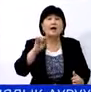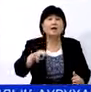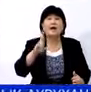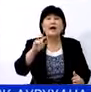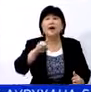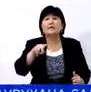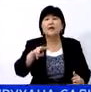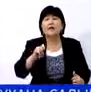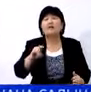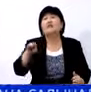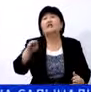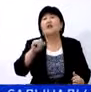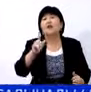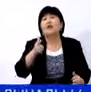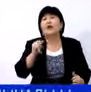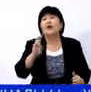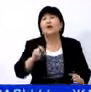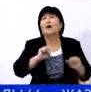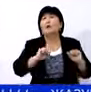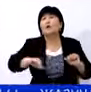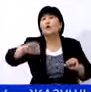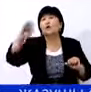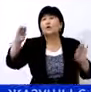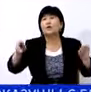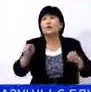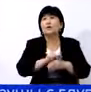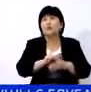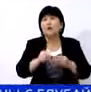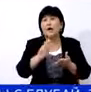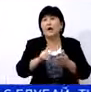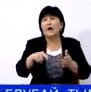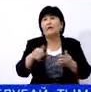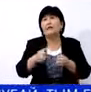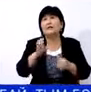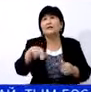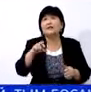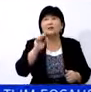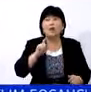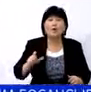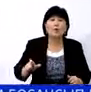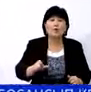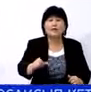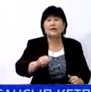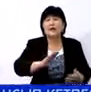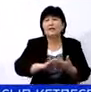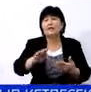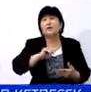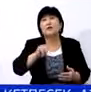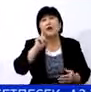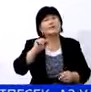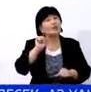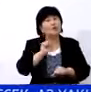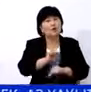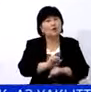Қазалы, Жаңаорған ауданындағы қорғаныс бөгеттері қалпына келтірілуде. Ал қала жаңындағы Сырдария өзенінің арнасын тазалау жұмыстары әзірге тоқтап